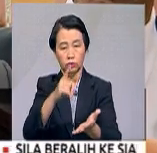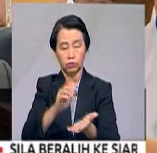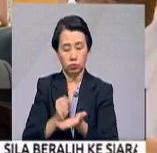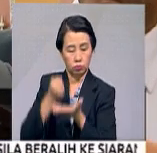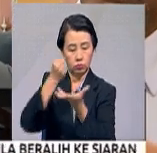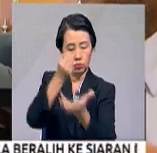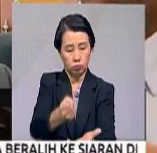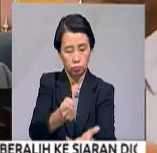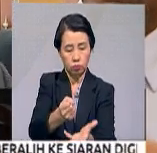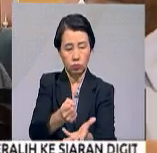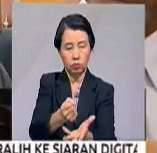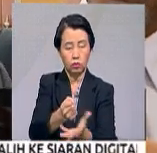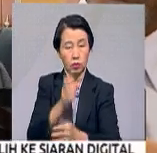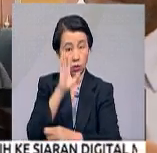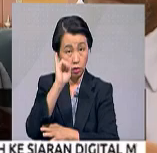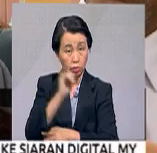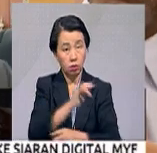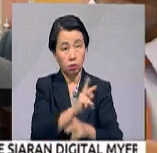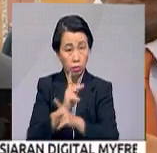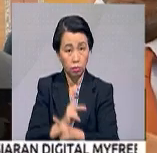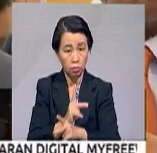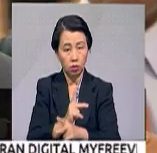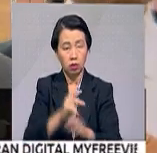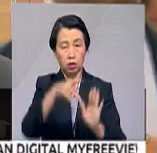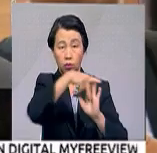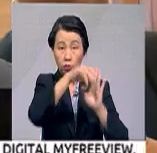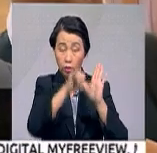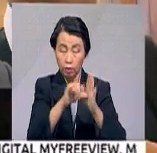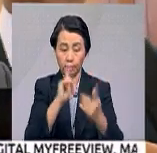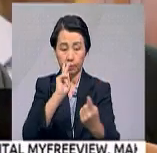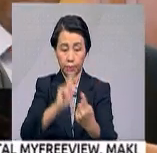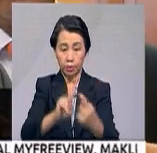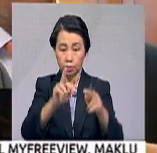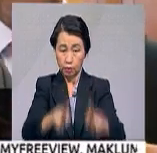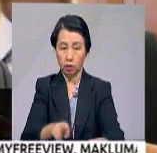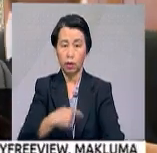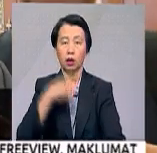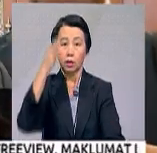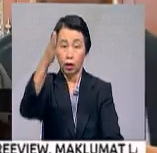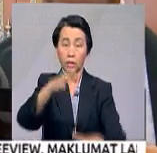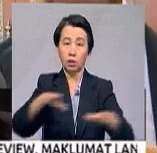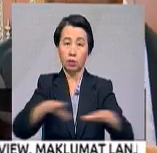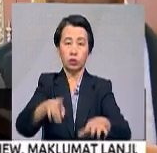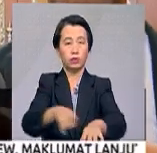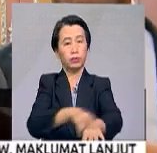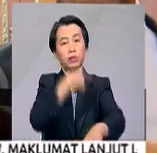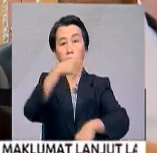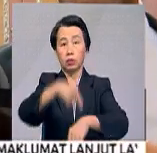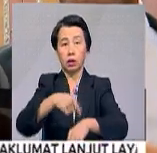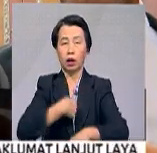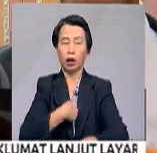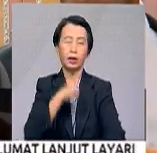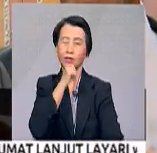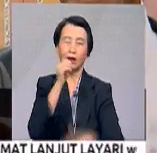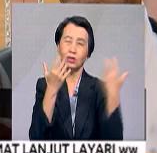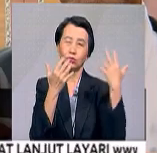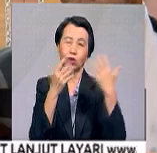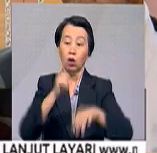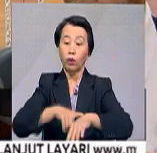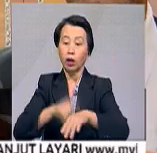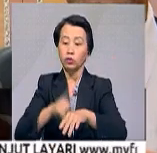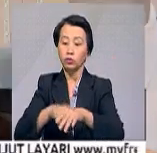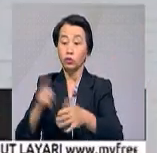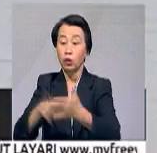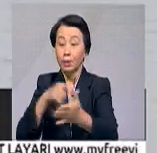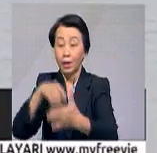dan perolehan yang terjamin, polisi-polisi kepada rakyat dan saya akan lakukan sepanjang masa. Saya tak tunggu waktu-waktu